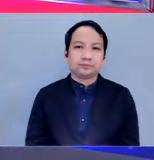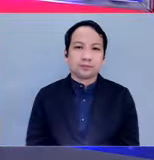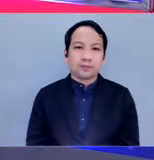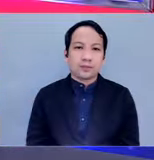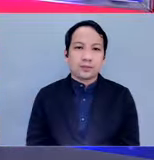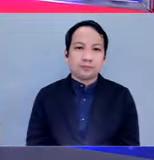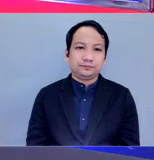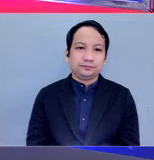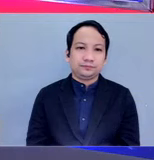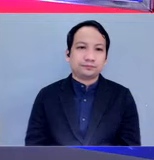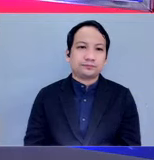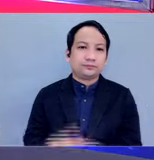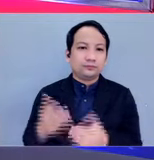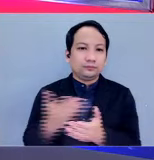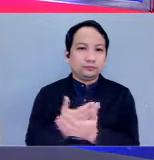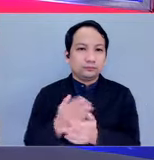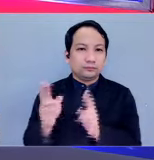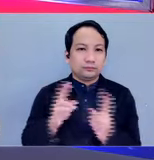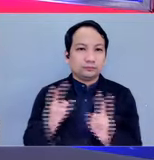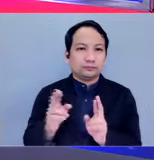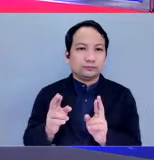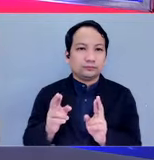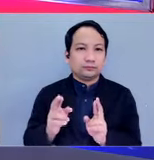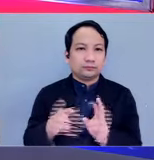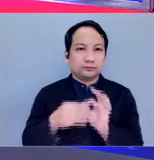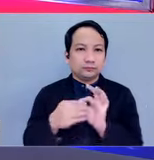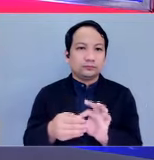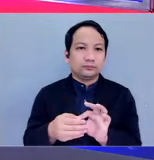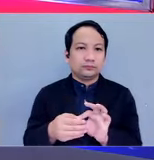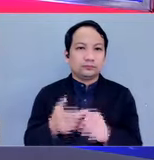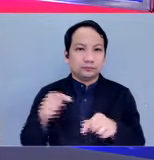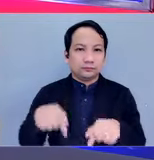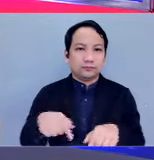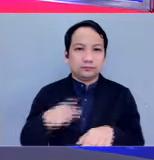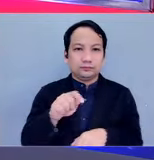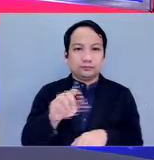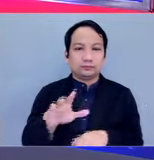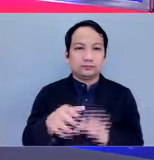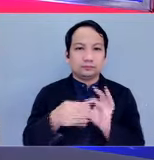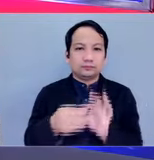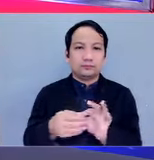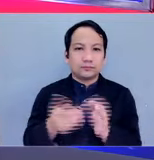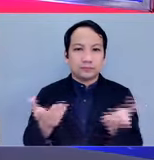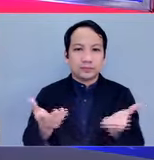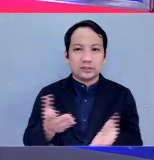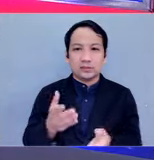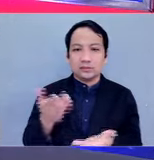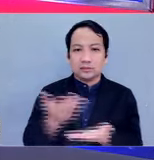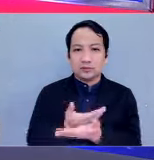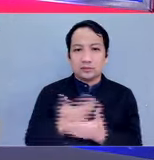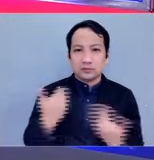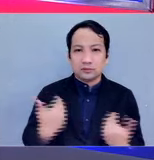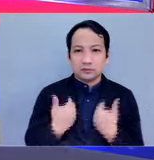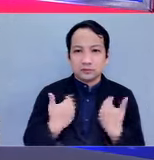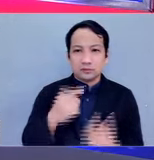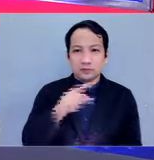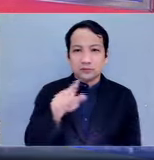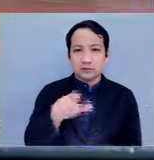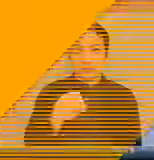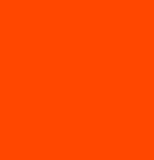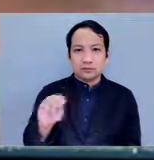May bagong aabangan naman ang mga Gen Z sa primetime dito sa Kapatid Network. Yan po ang youth-oriented series na